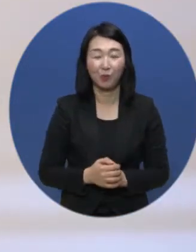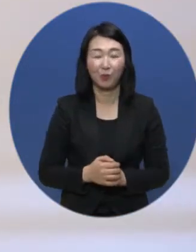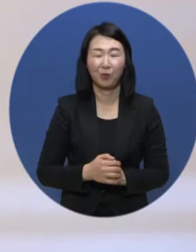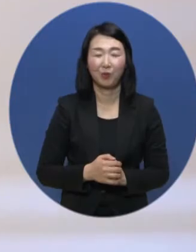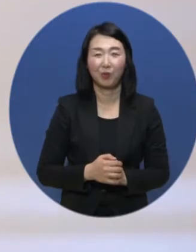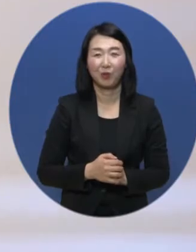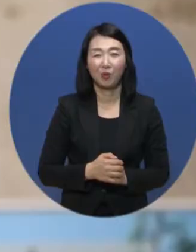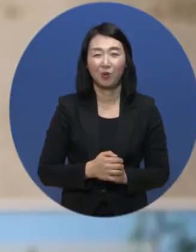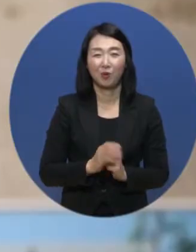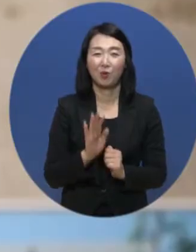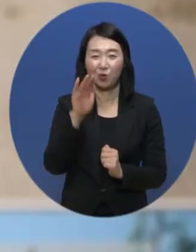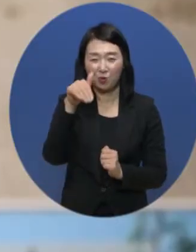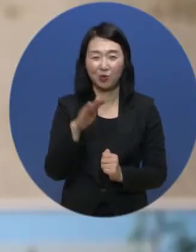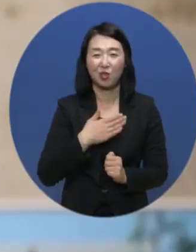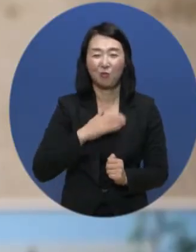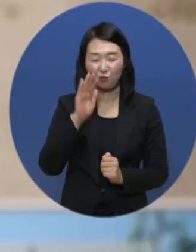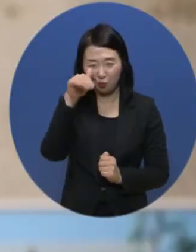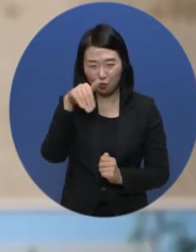조현병 환자.